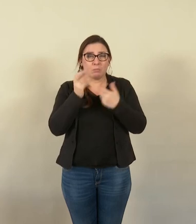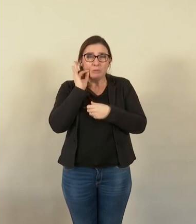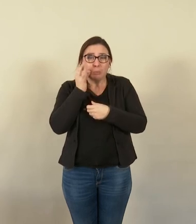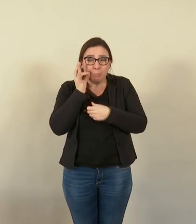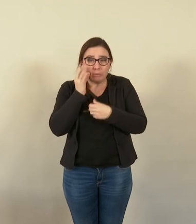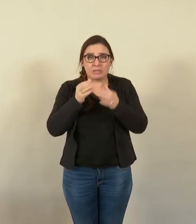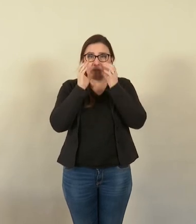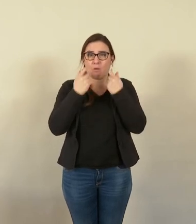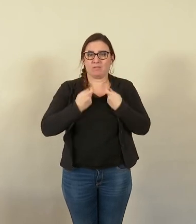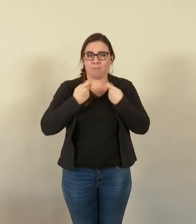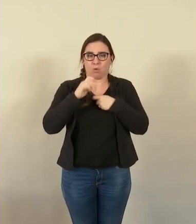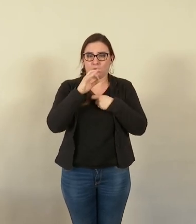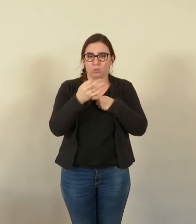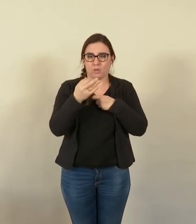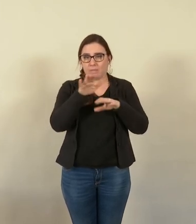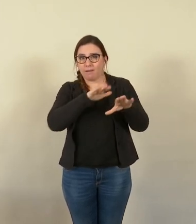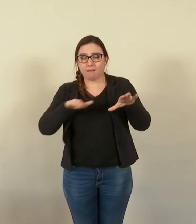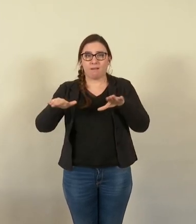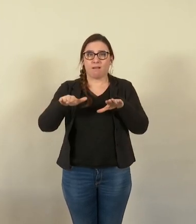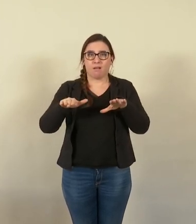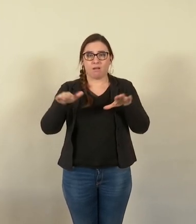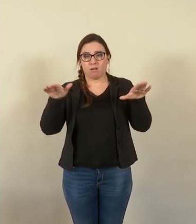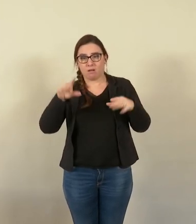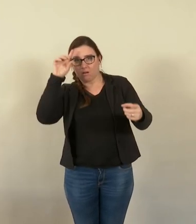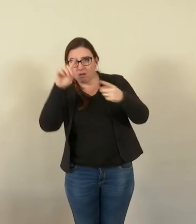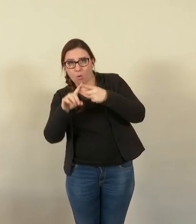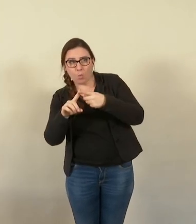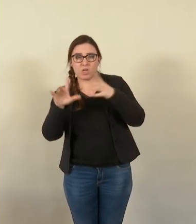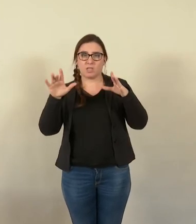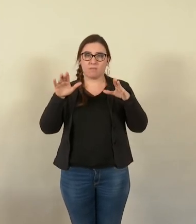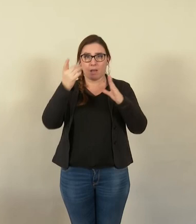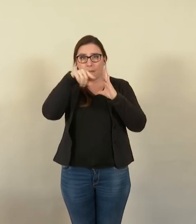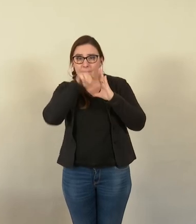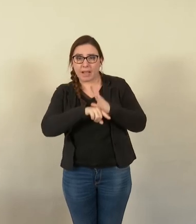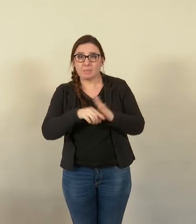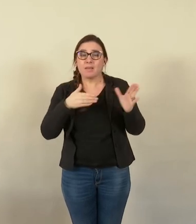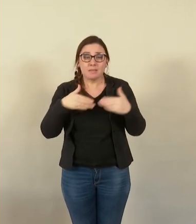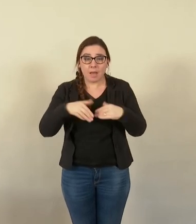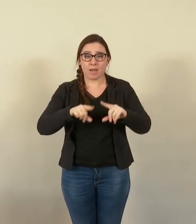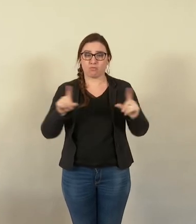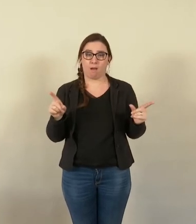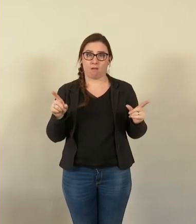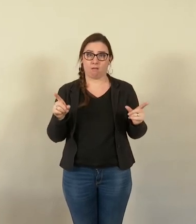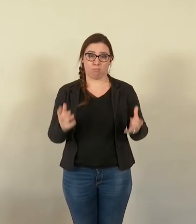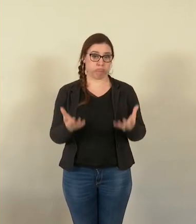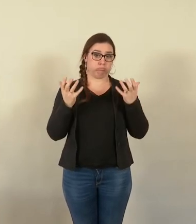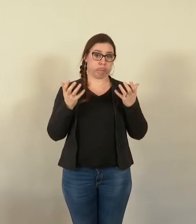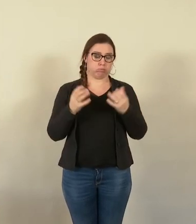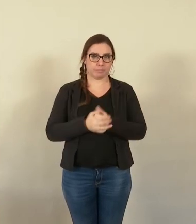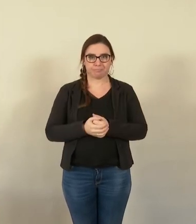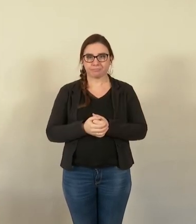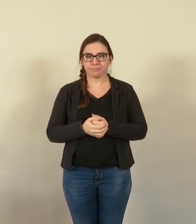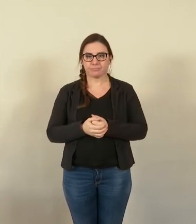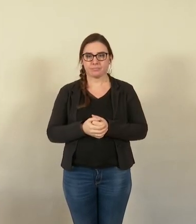partie des coups mais même au-delà de ça il y a un problème juste d'objectif de principe et du coup ce truc ne marche pas cela va s'en dire j'avais